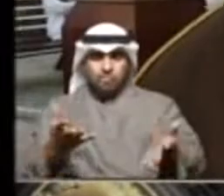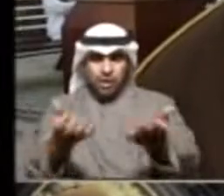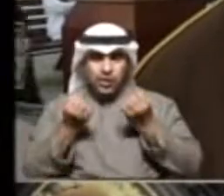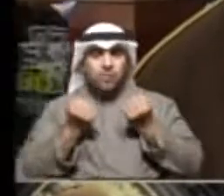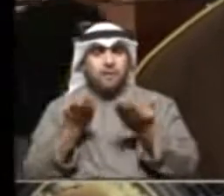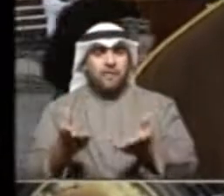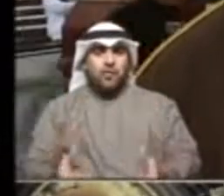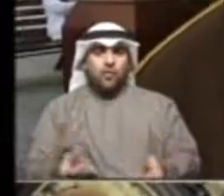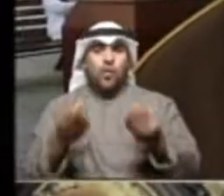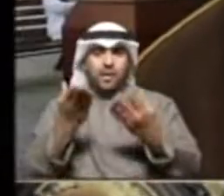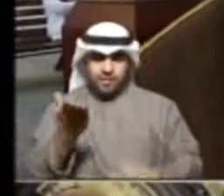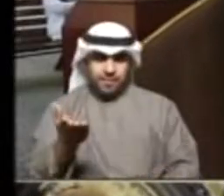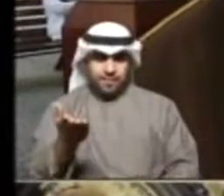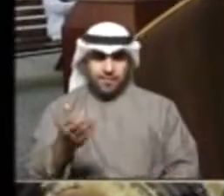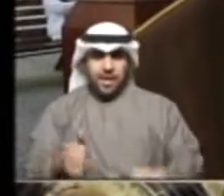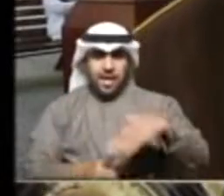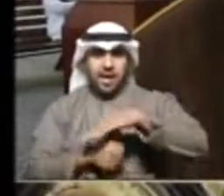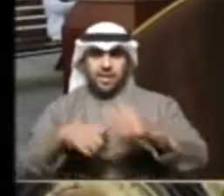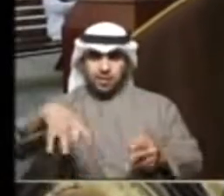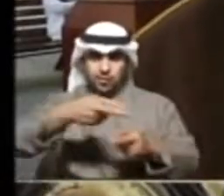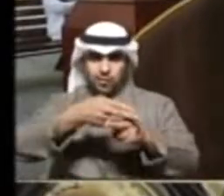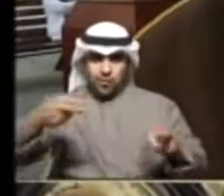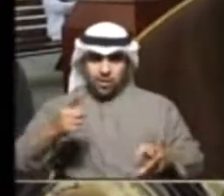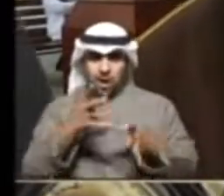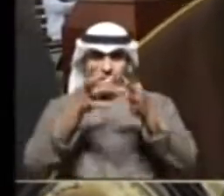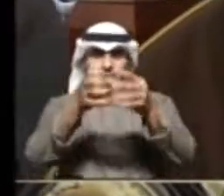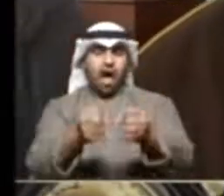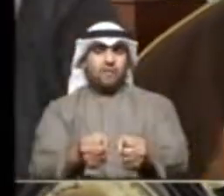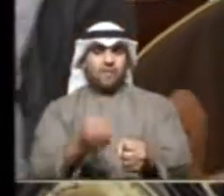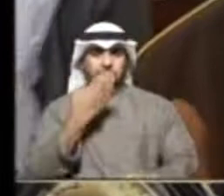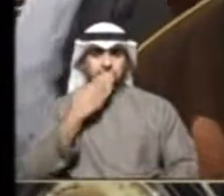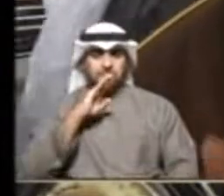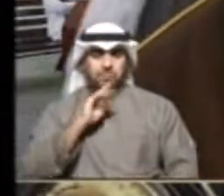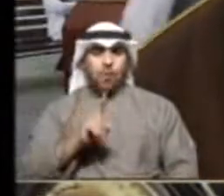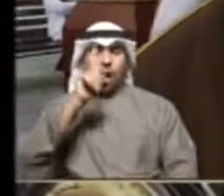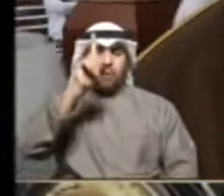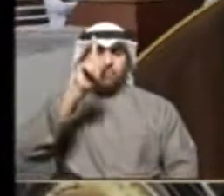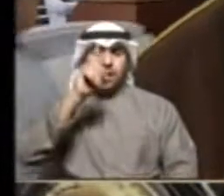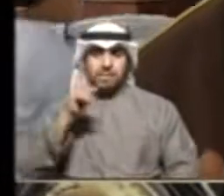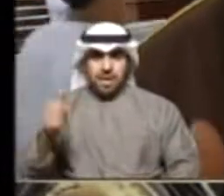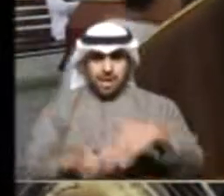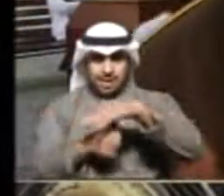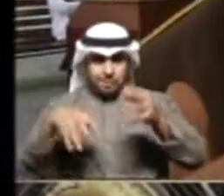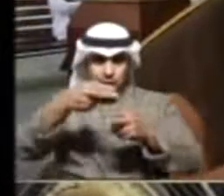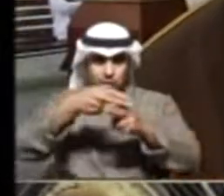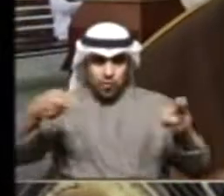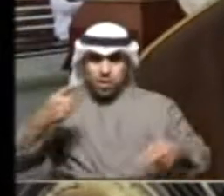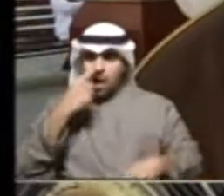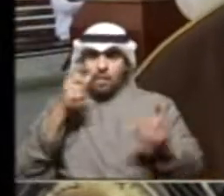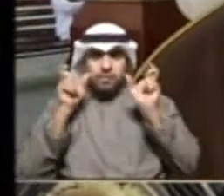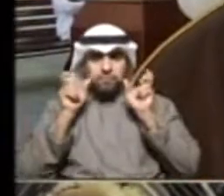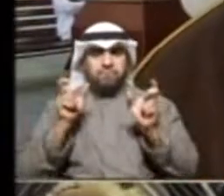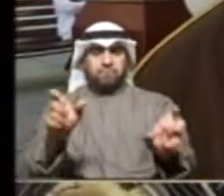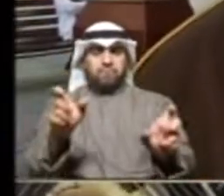صاحب السمو عسى الله يحفظه يعني مو بس هذه الرعاية، يرعى جميع ما هو في